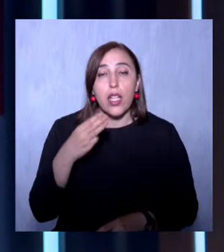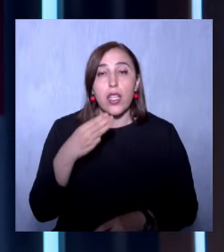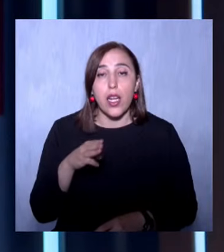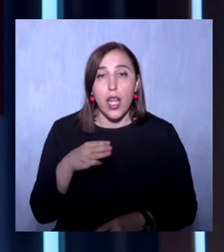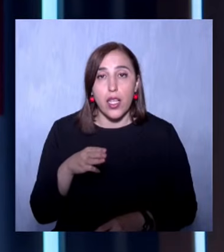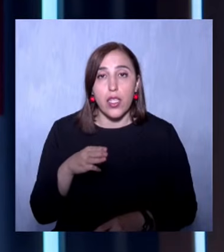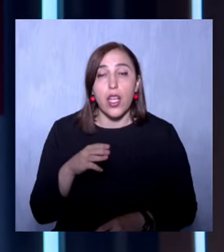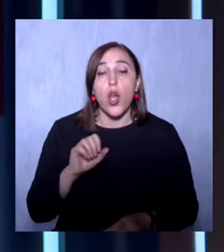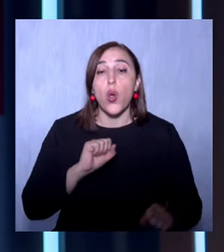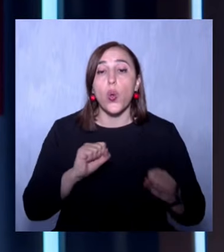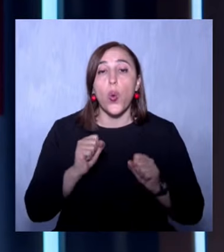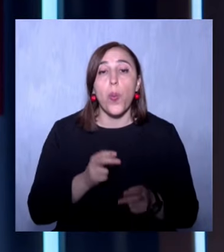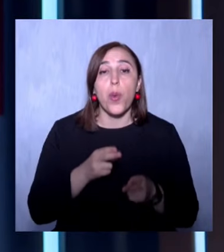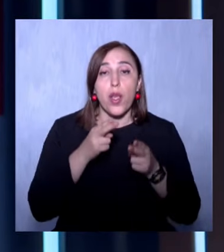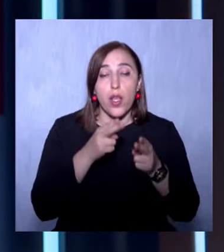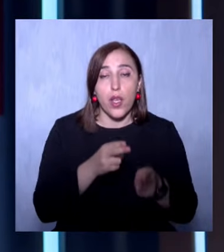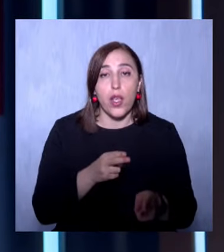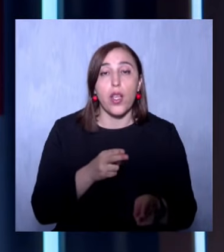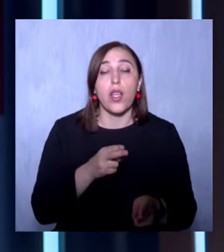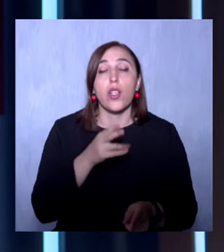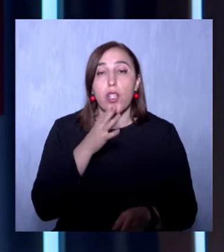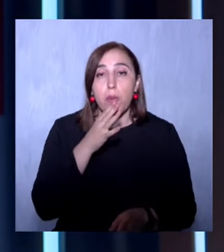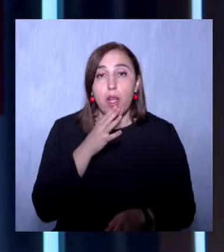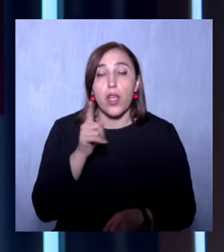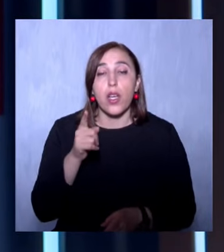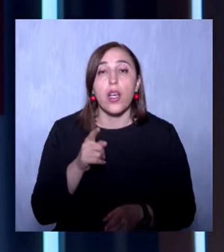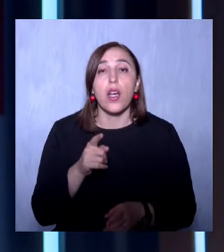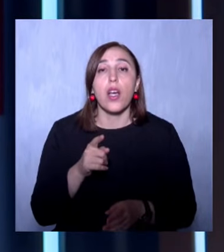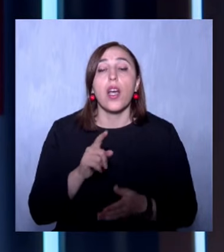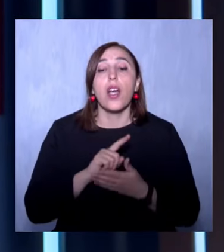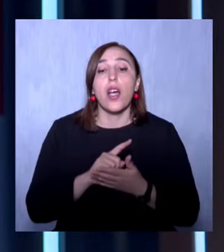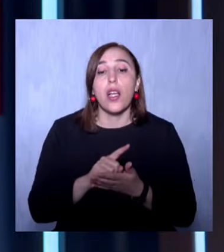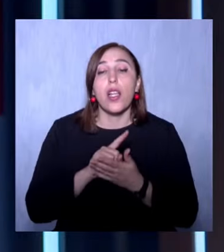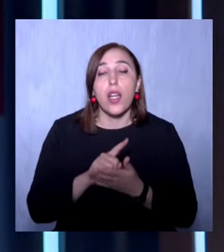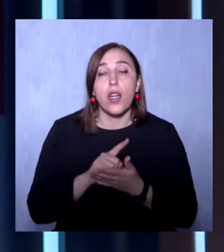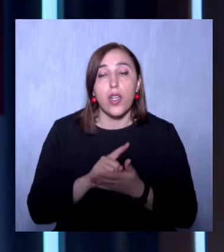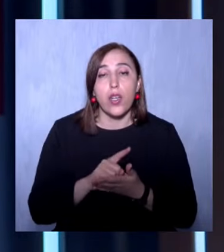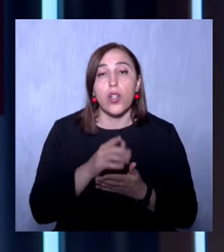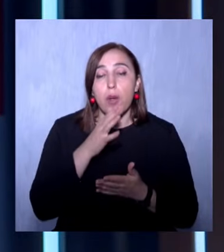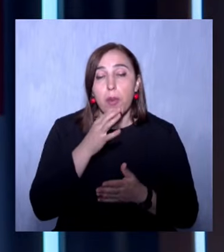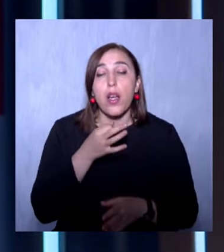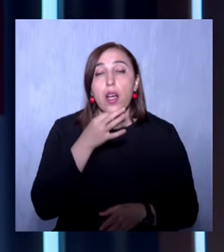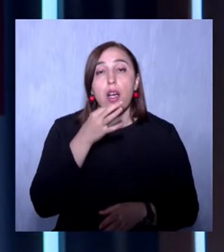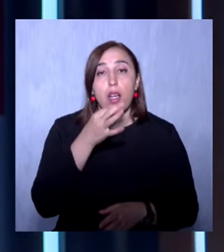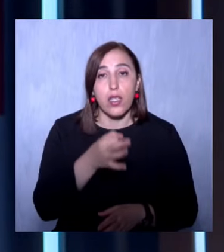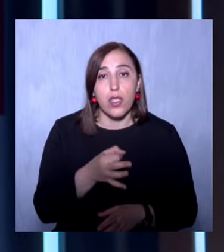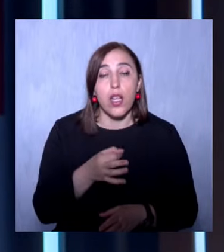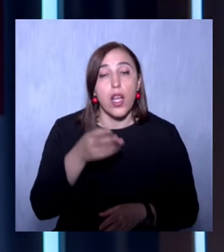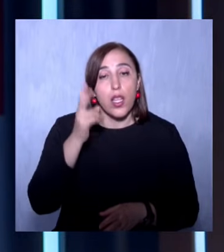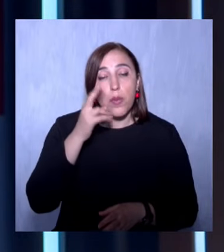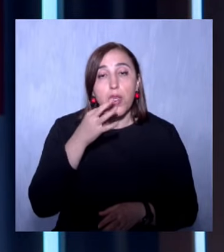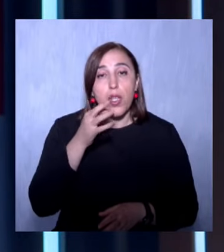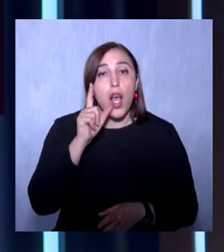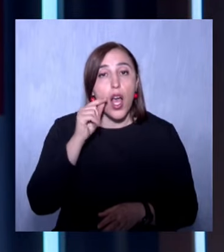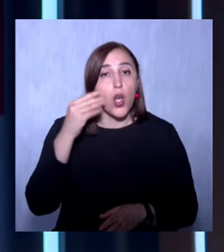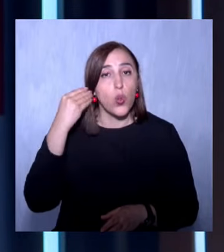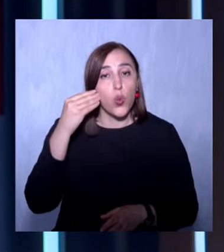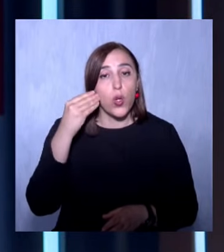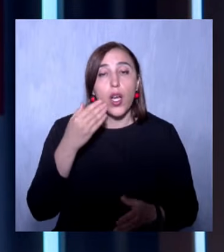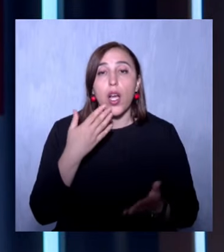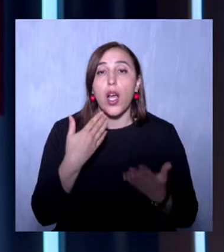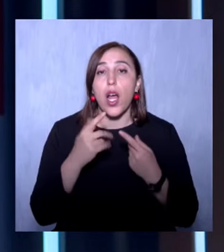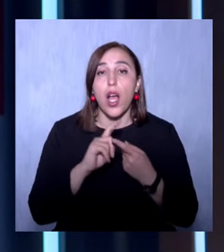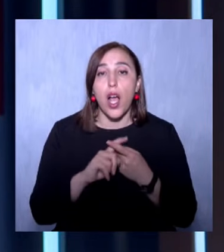Լինթրեյսին։ Գյումրի կատարած այցի ընթացքում նա պատասխանել է ազատության հարցերին։ Դեսպանն անդրադարձել է նաև հայ-թուրքական